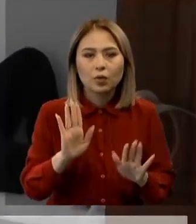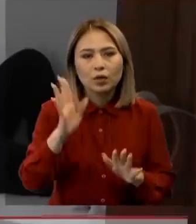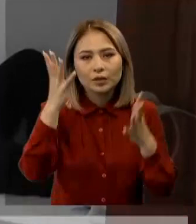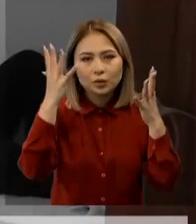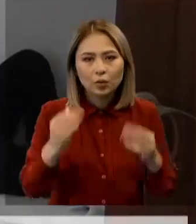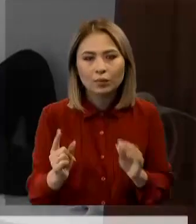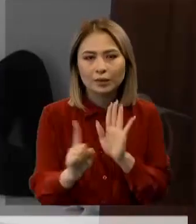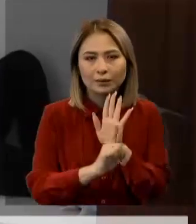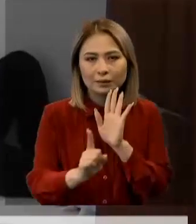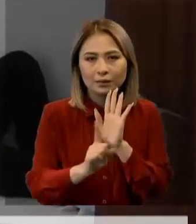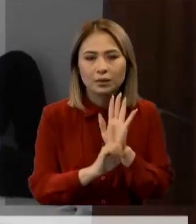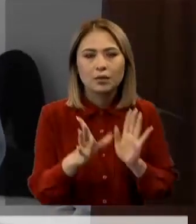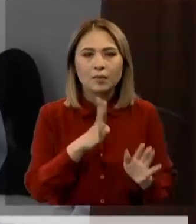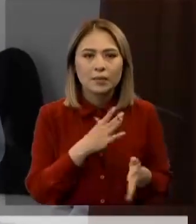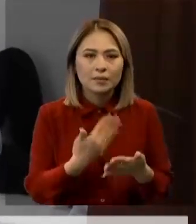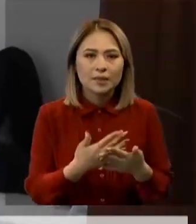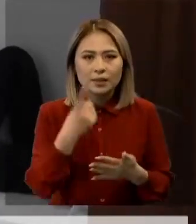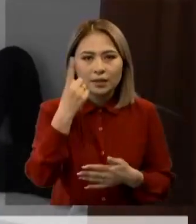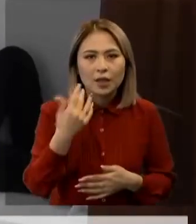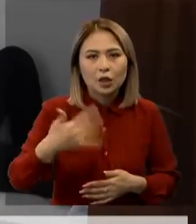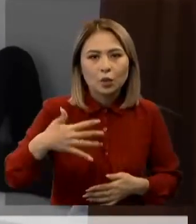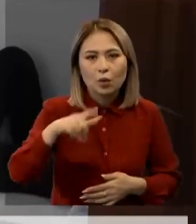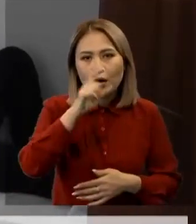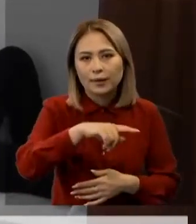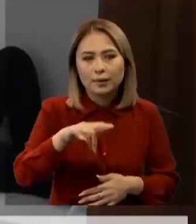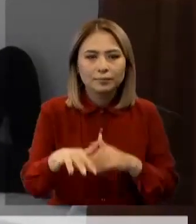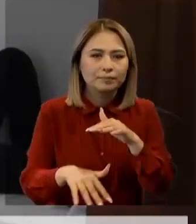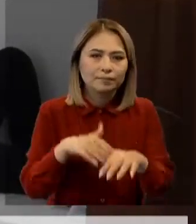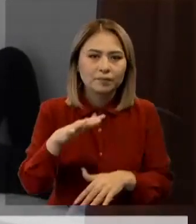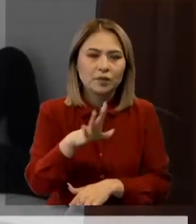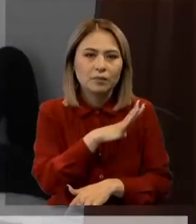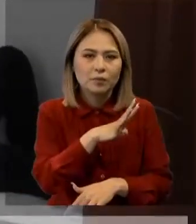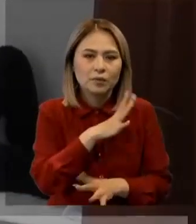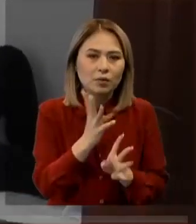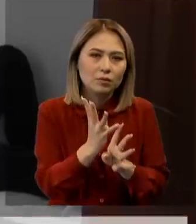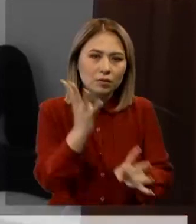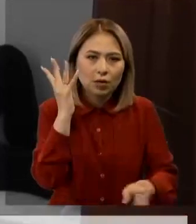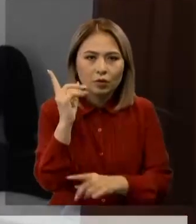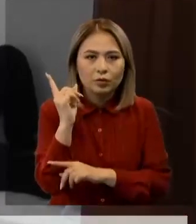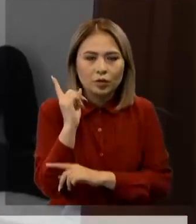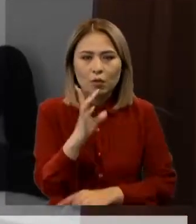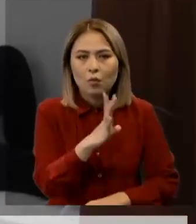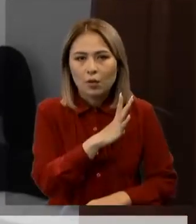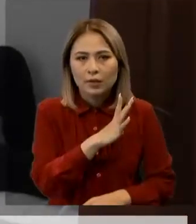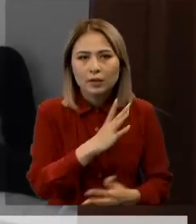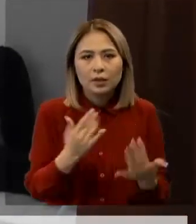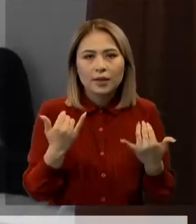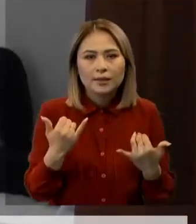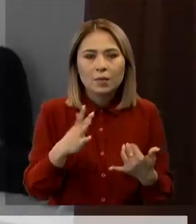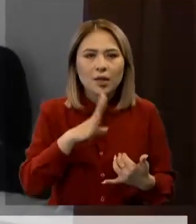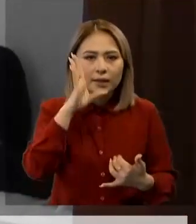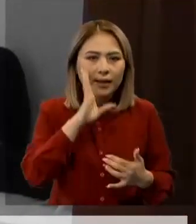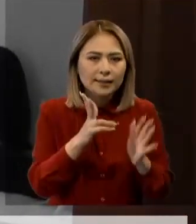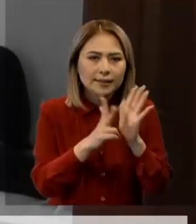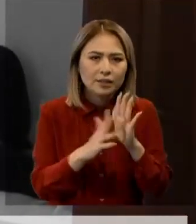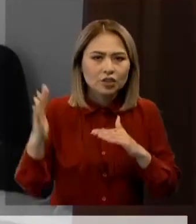Мұнда күніне мамандардың айтуынша 50 шақты адам келеді. Кейде науқастарын кезек күтіп қалатын кездер болады екен. Таңертеңгі